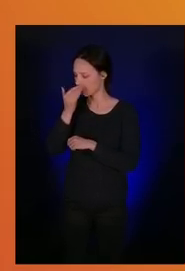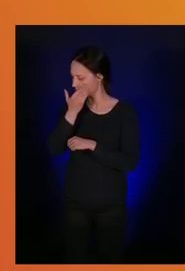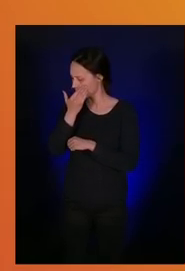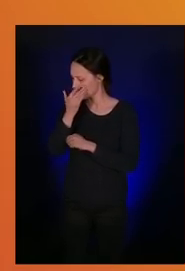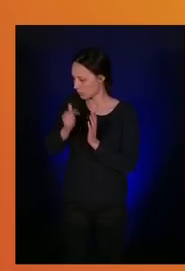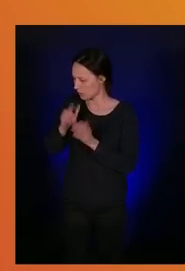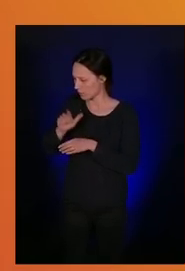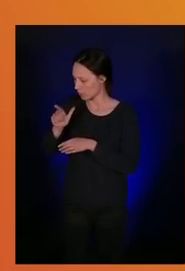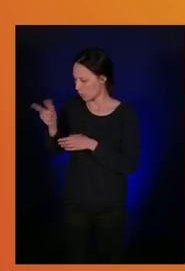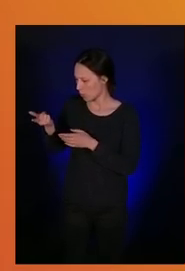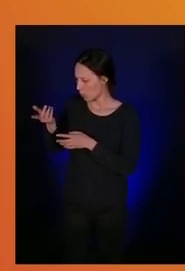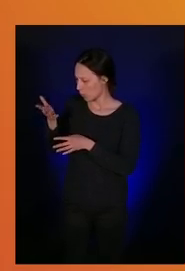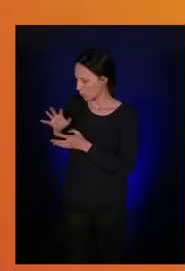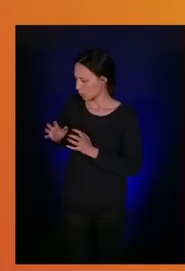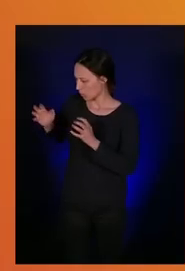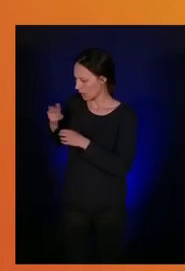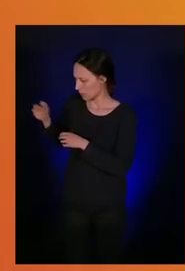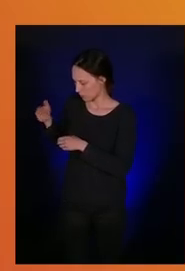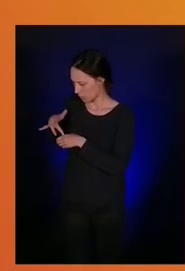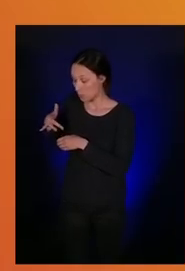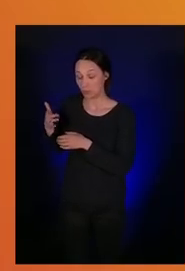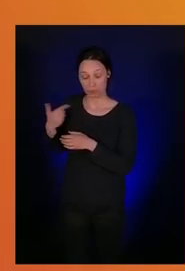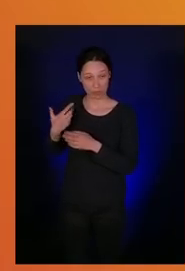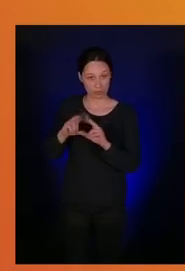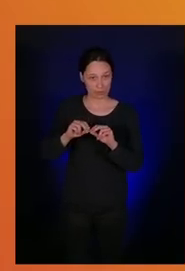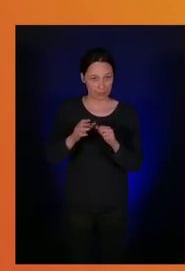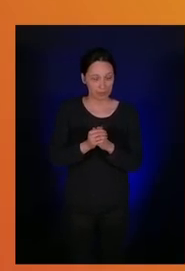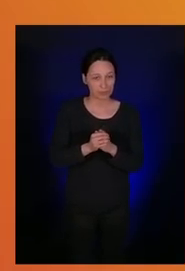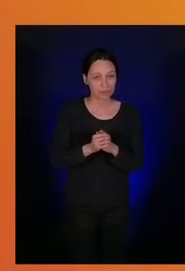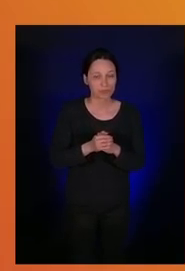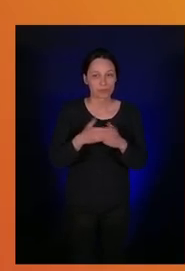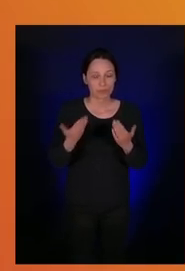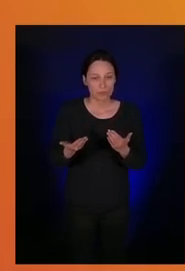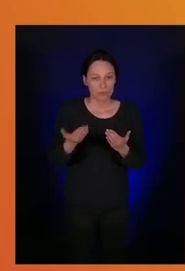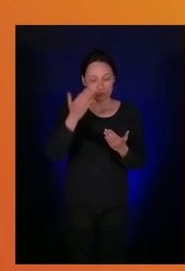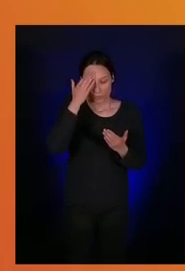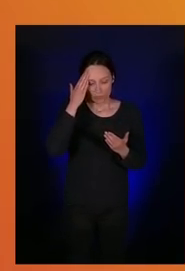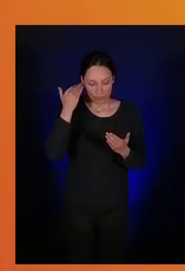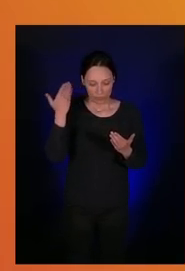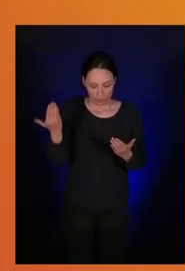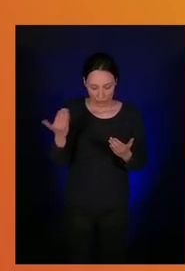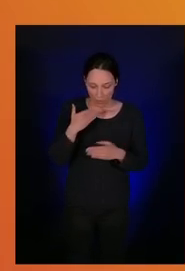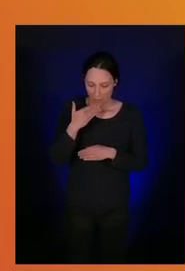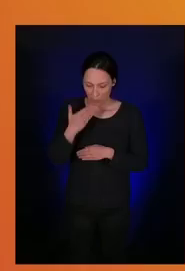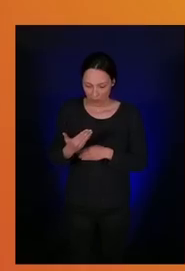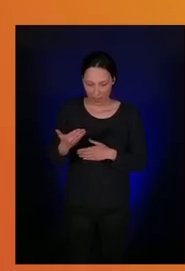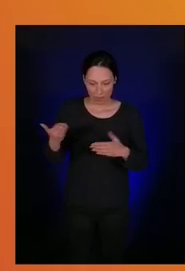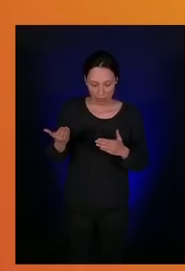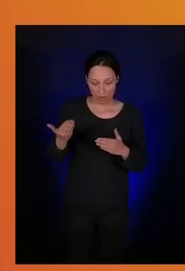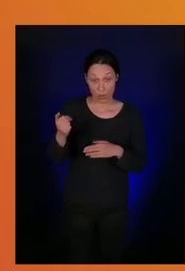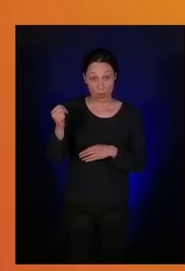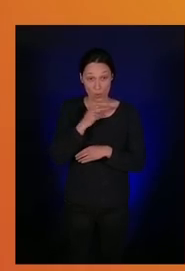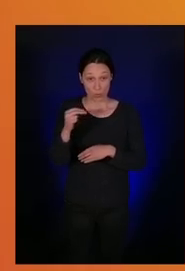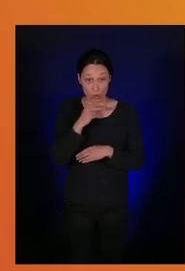2022. Je cite. Sans faire le concours des urgences et sans les opposer, il ne peut être nié que l'urgence à court terme